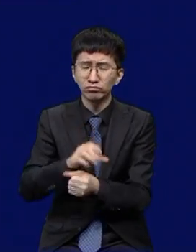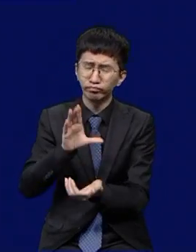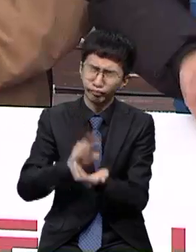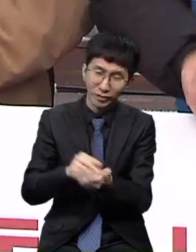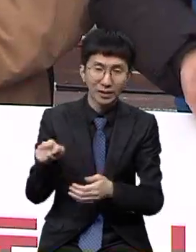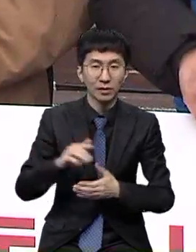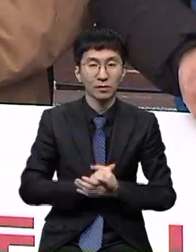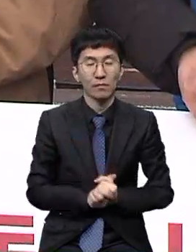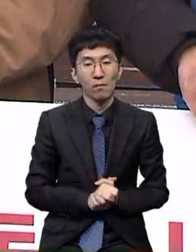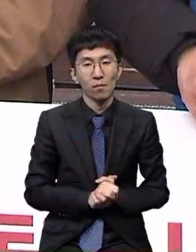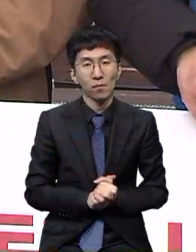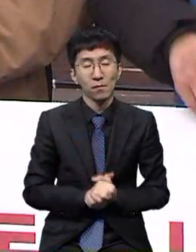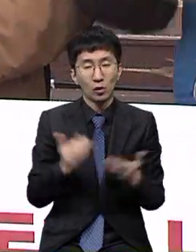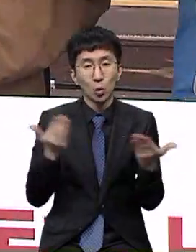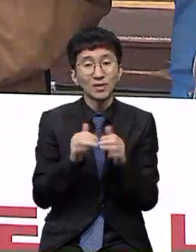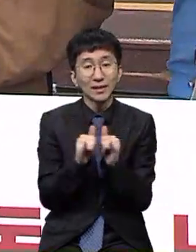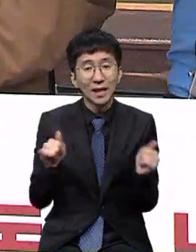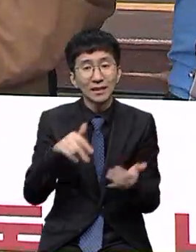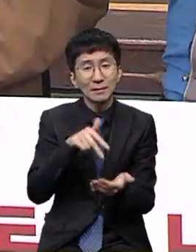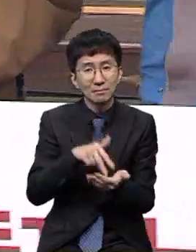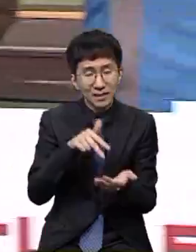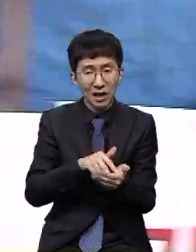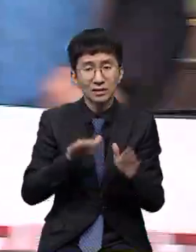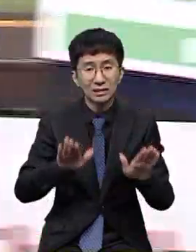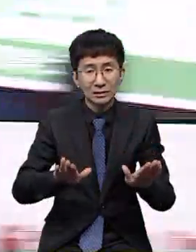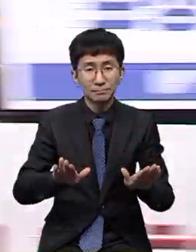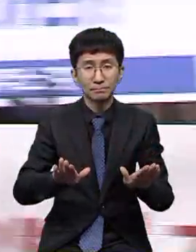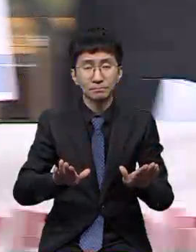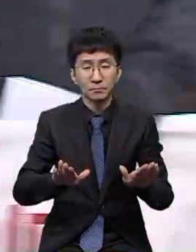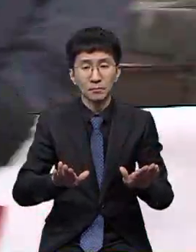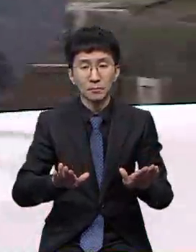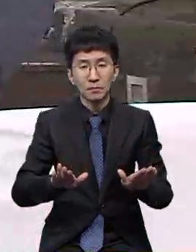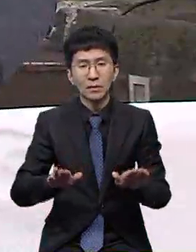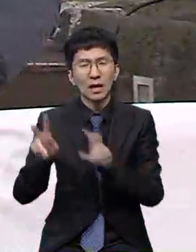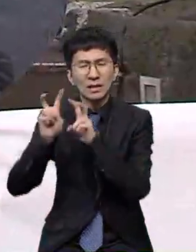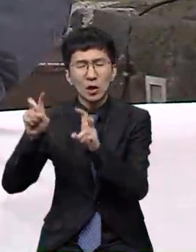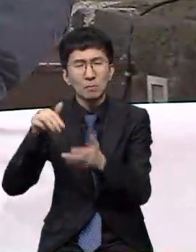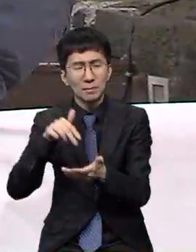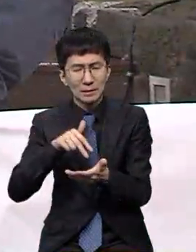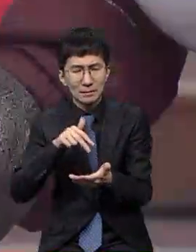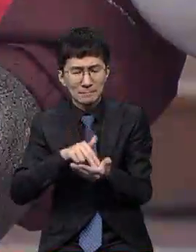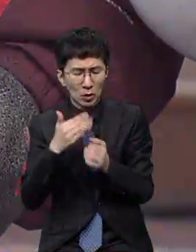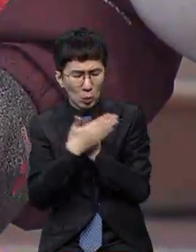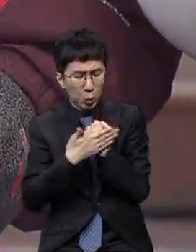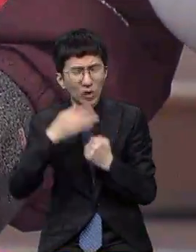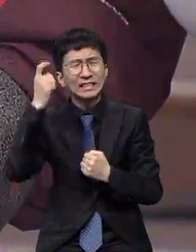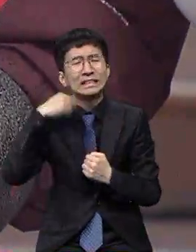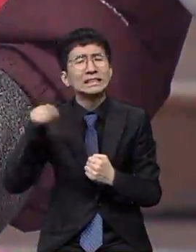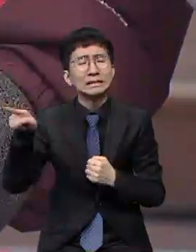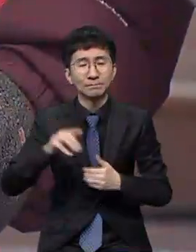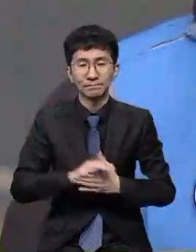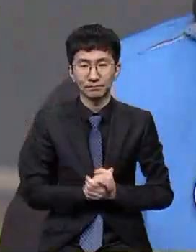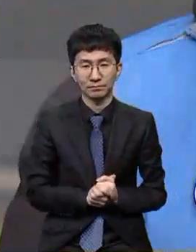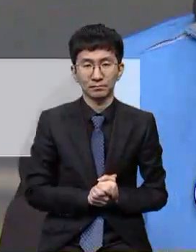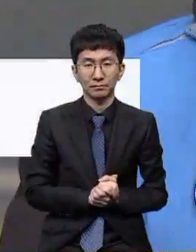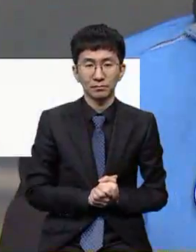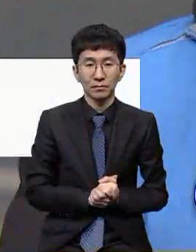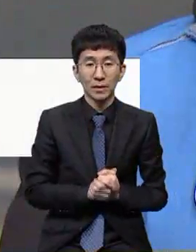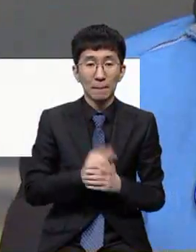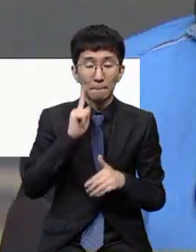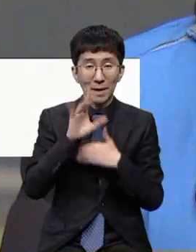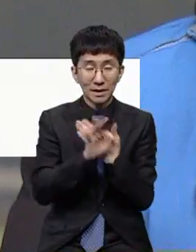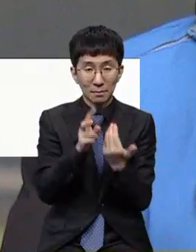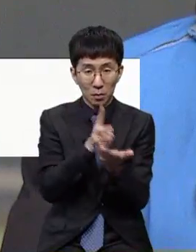겁니다. 종사자들도 이번 대책이 플랫폼 기업이 책임을 벗어나게 해주는 거라는 반응입니다. 이 법이